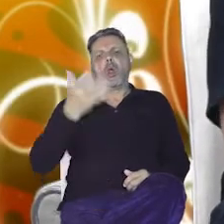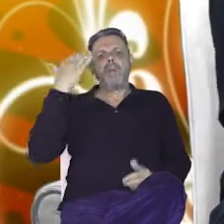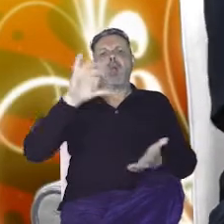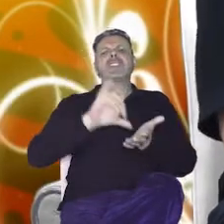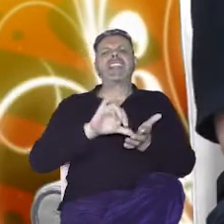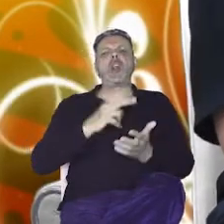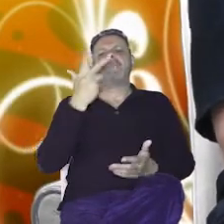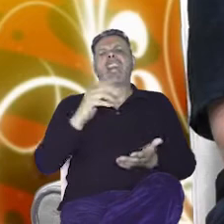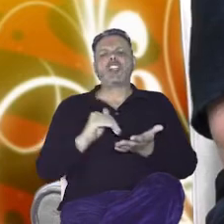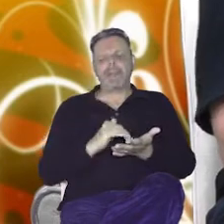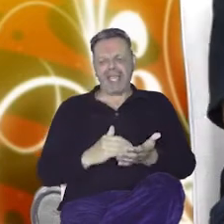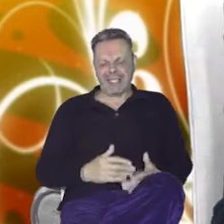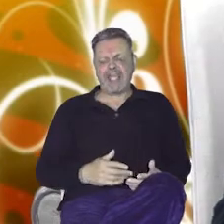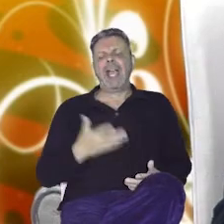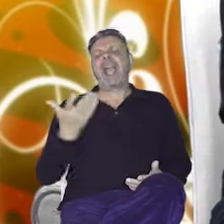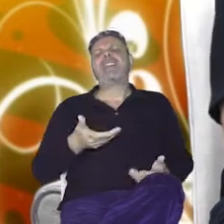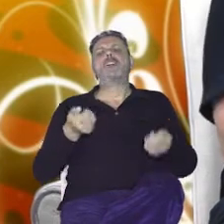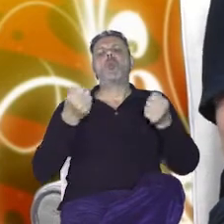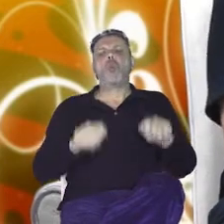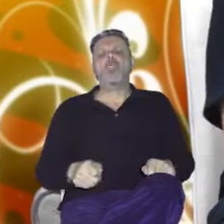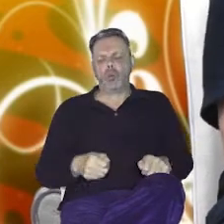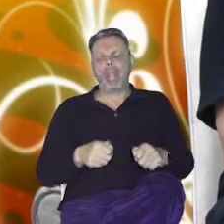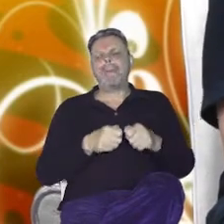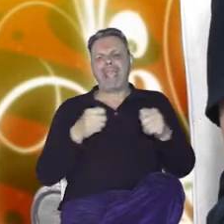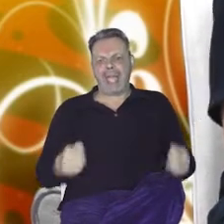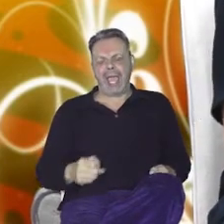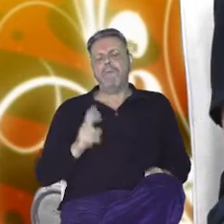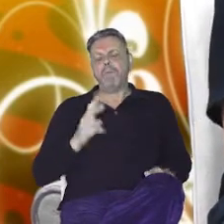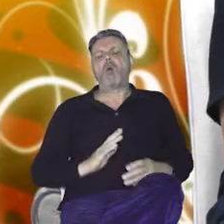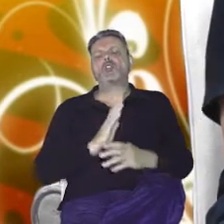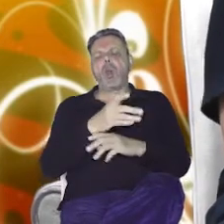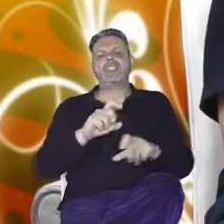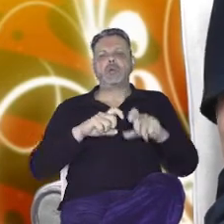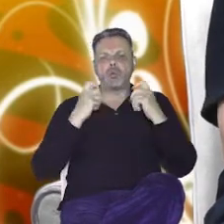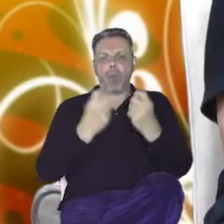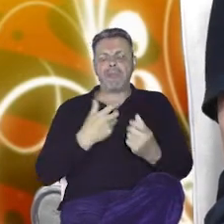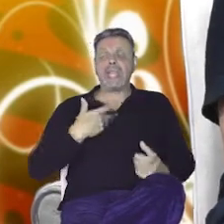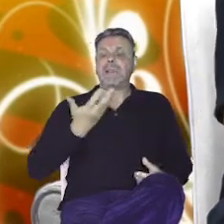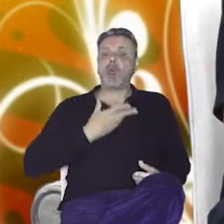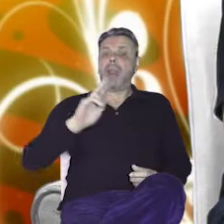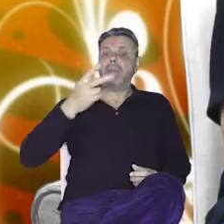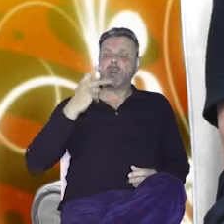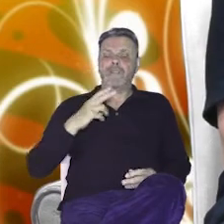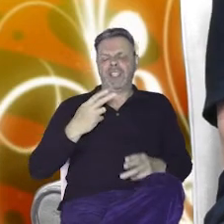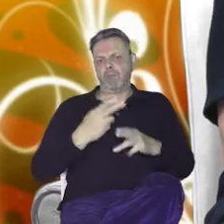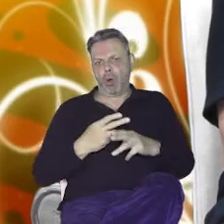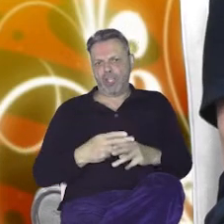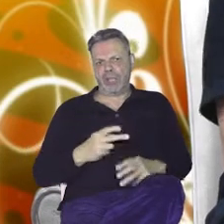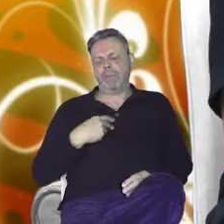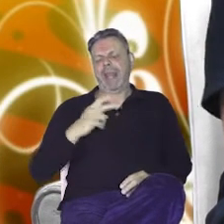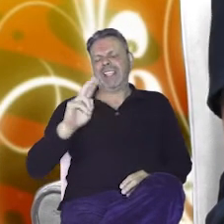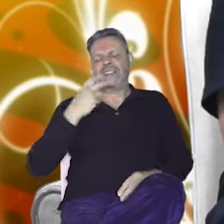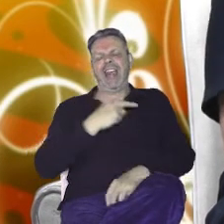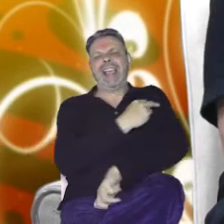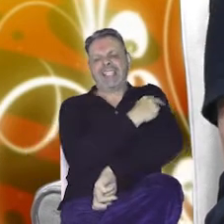3. mjeseca su ukinute mjere protiv COVID-a i moglo se ulaziti u dom. I ja sam dobila poziv iz bolnice, mene je nazvala sestra sa odjela